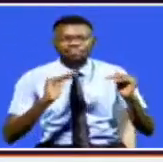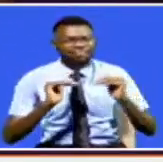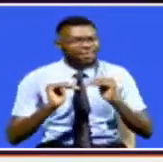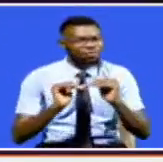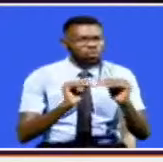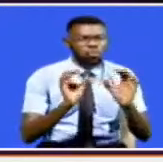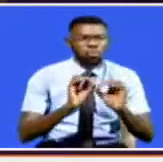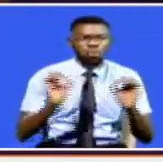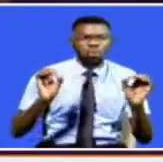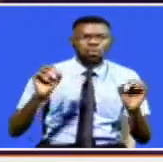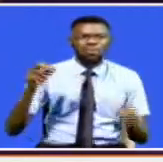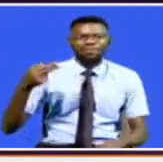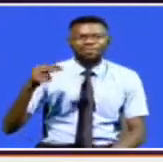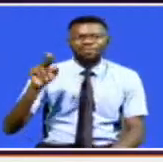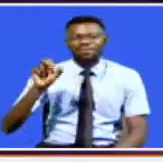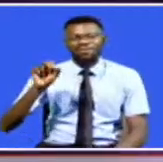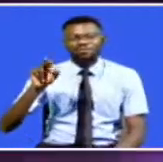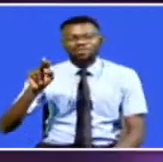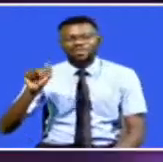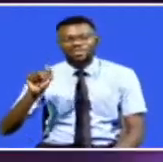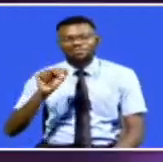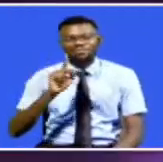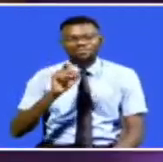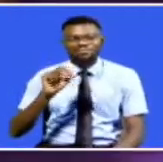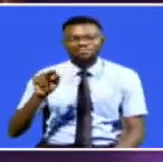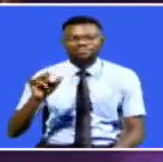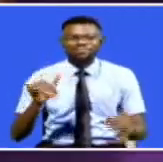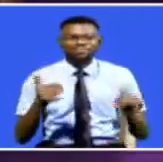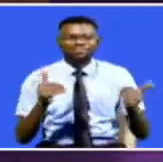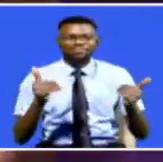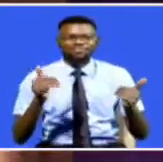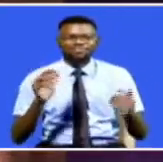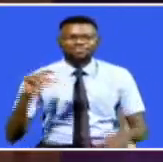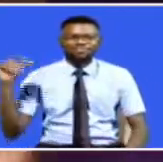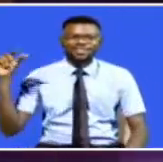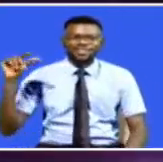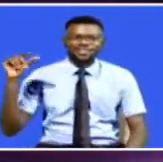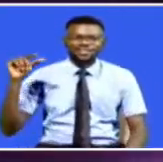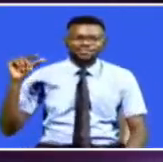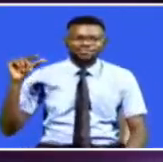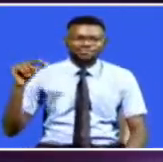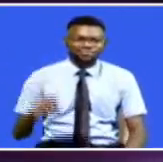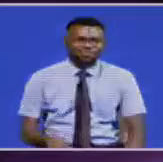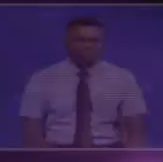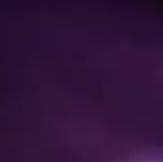Husna Muhammad, KTN News, nikiripoti kutoka kaunti ya Garissa.